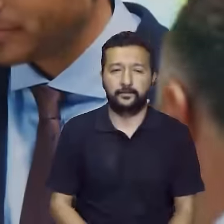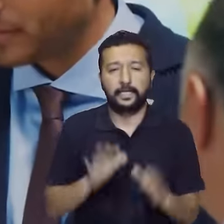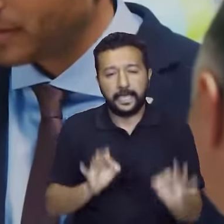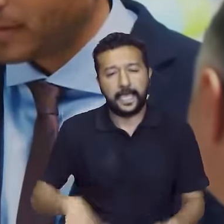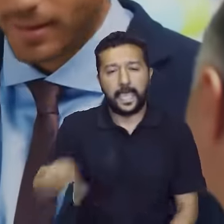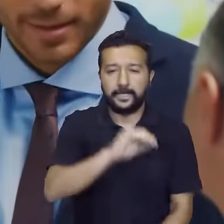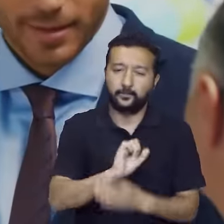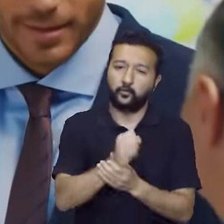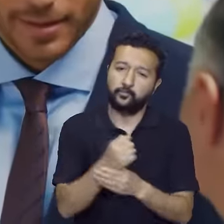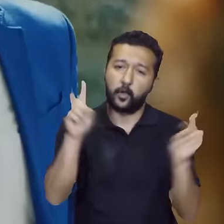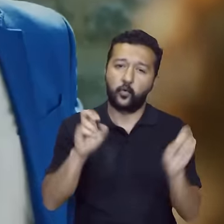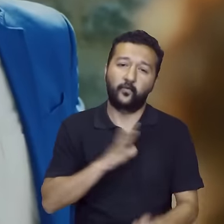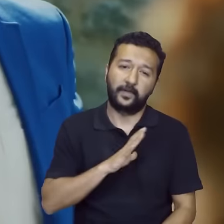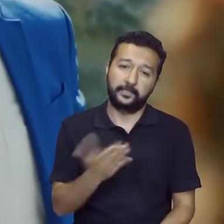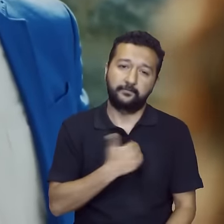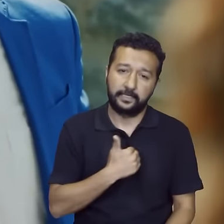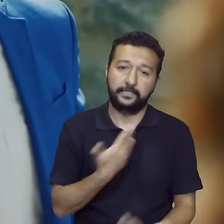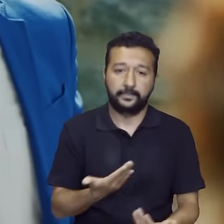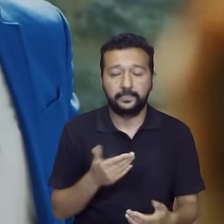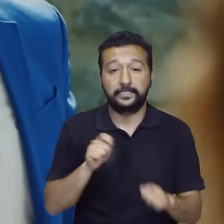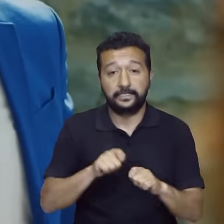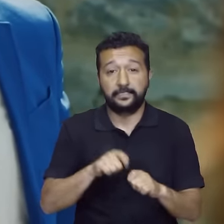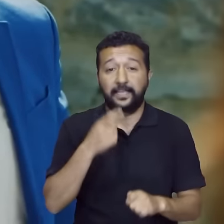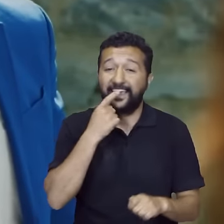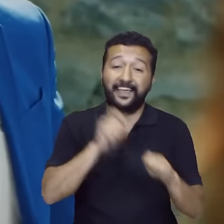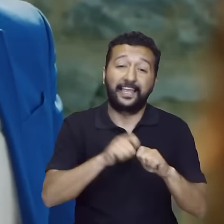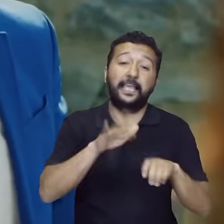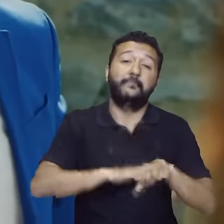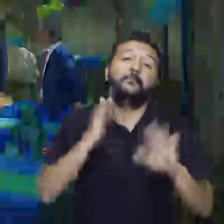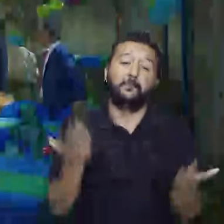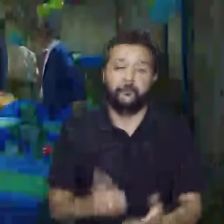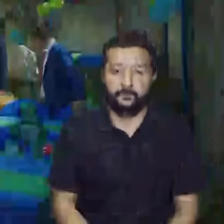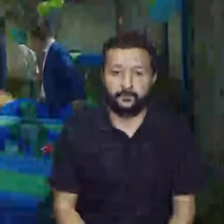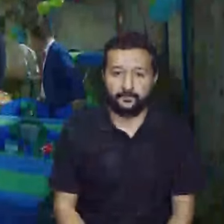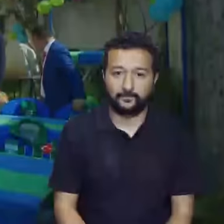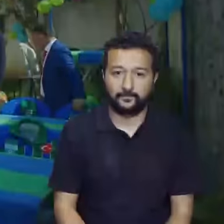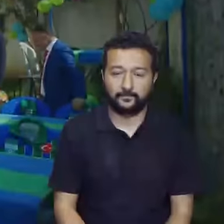Yani herkesin bir uzmanlık alanı var ya. Ben de kanal tedavisi yapamam mesela.